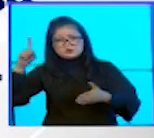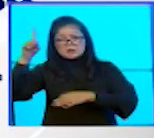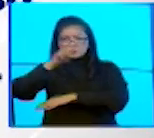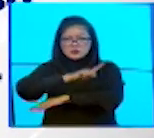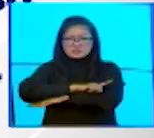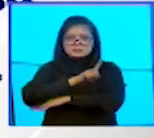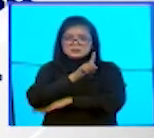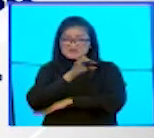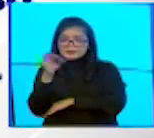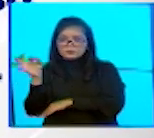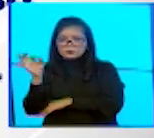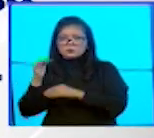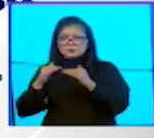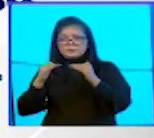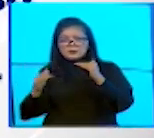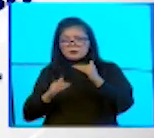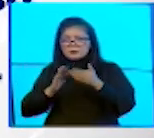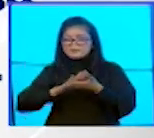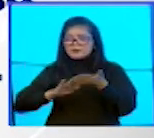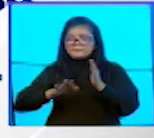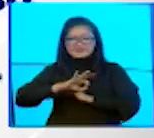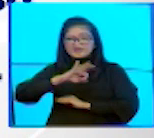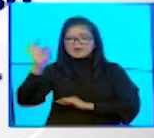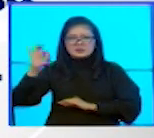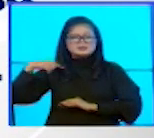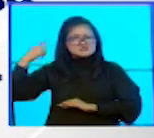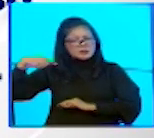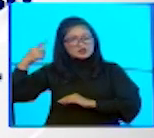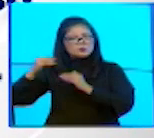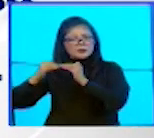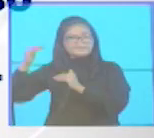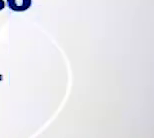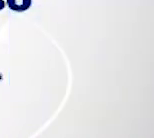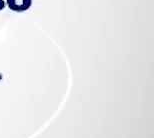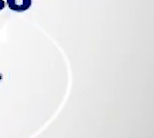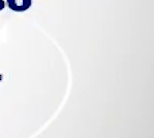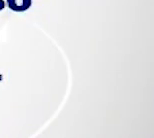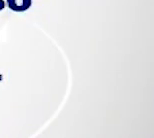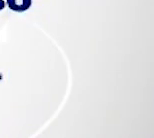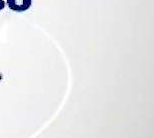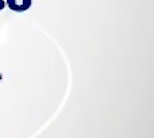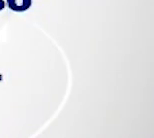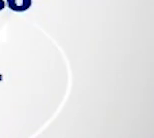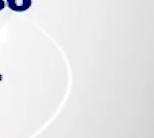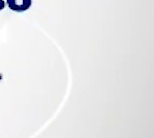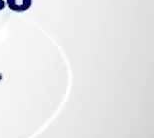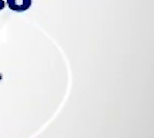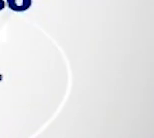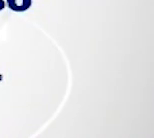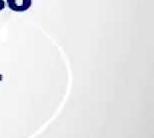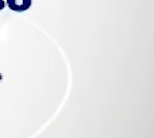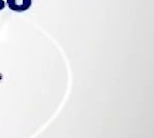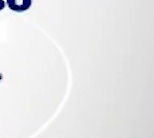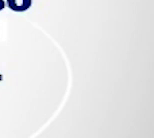kasus. Data Worldometers, Indonesia bahkan mencatat kasus kematian akibat COVID-19 tertinggi di dunia selama 3 hari